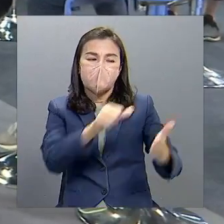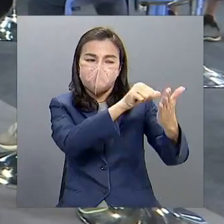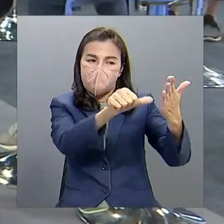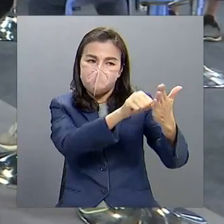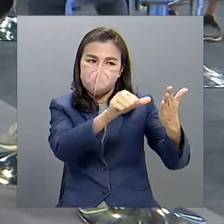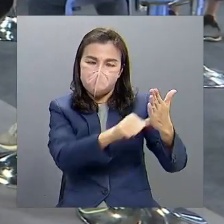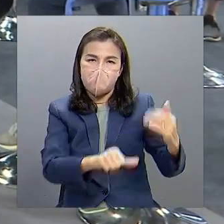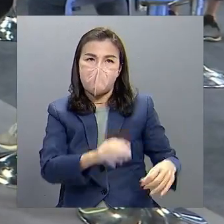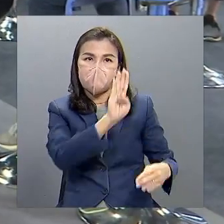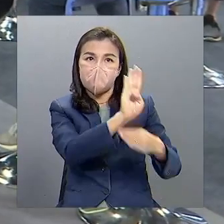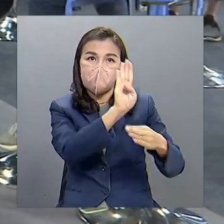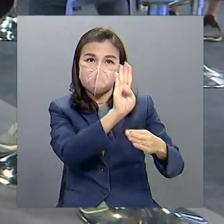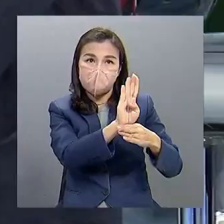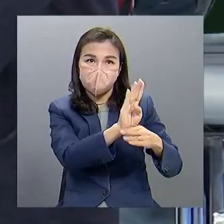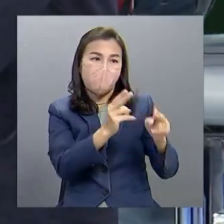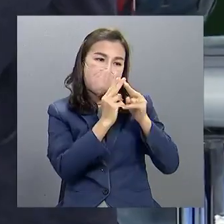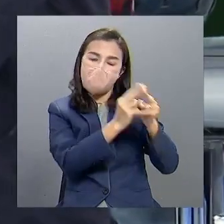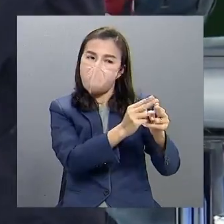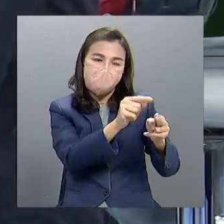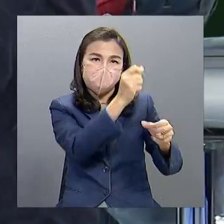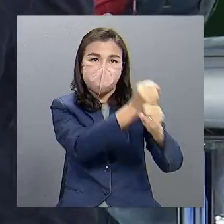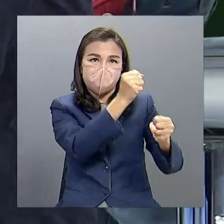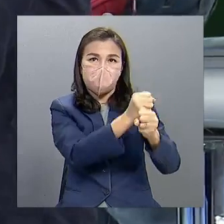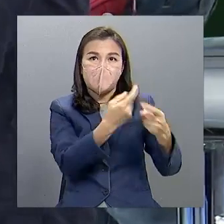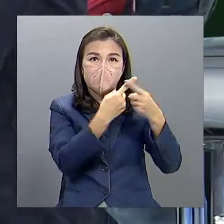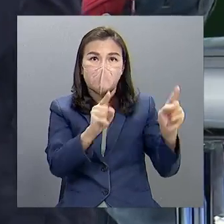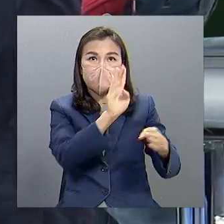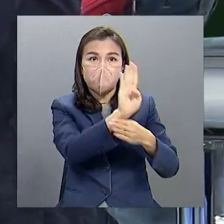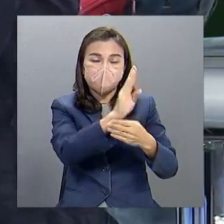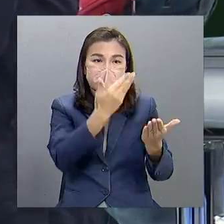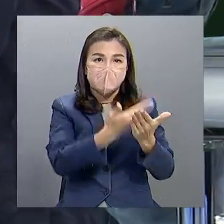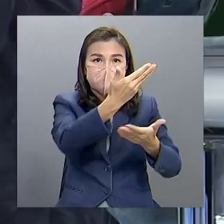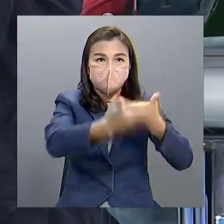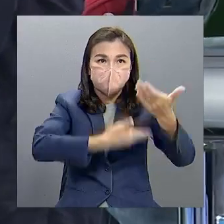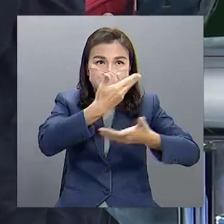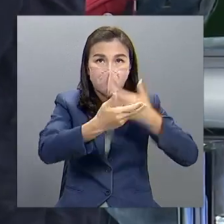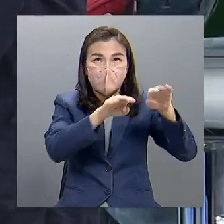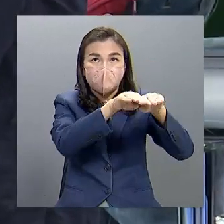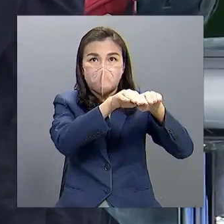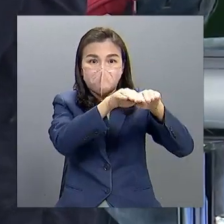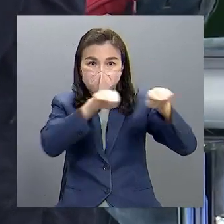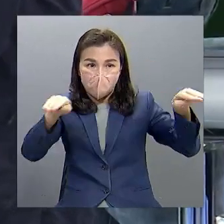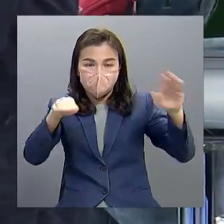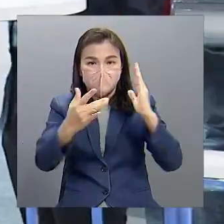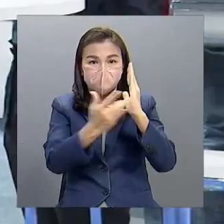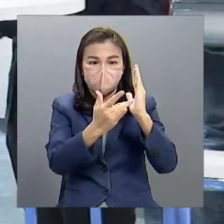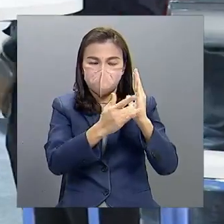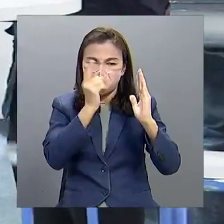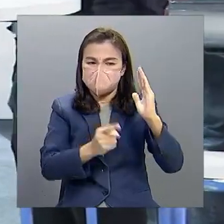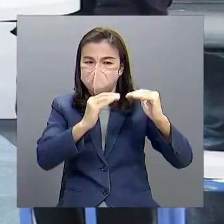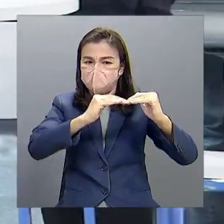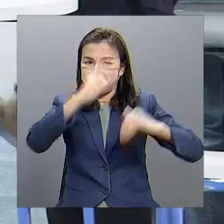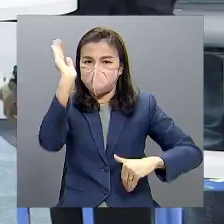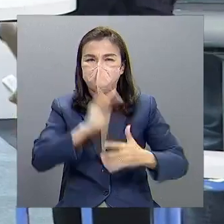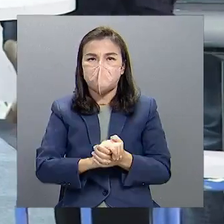เป็นผู้ออกแต่บริษัทศูนย์ซื้อขายให้คะแนนมาตรฐานเทคโนโลยีสูงเกินจริงภายใน30วันก่อนนำกลับ